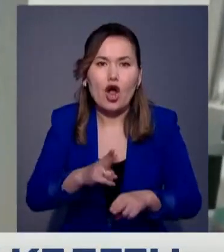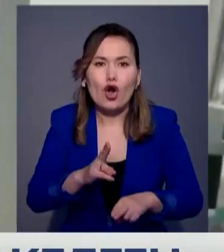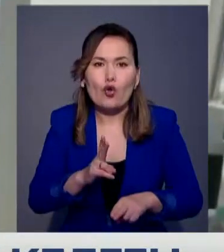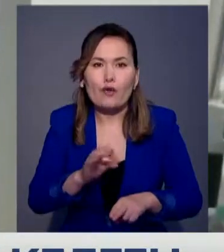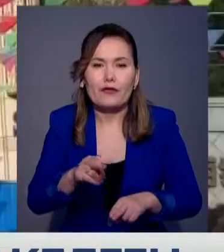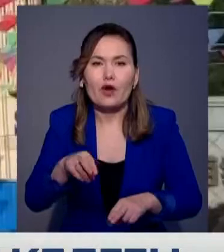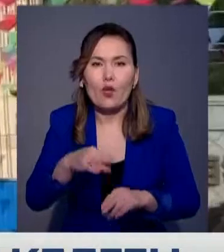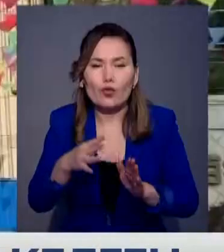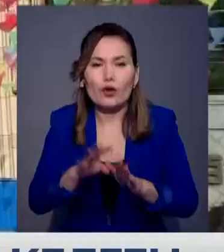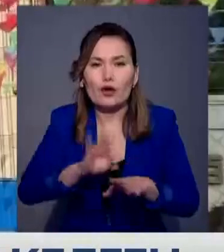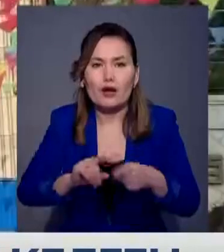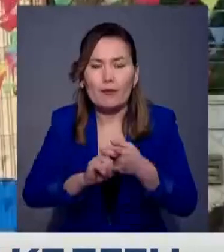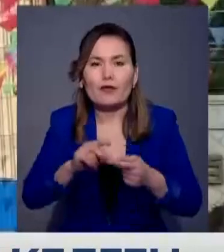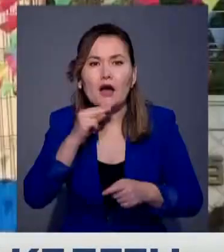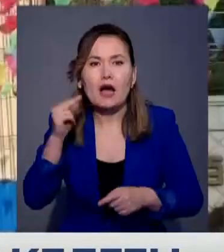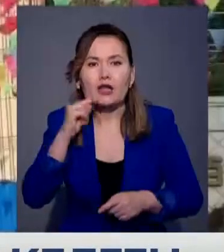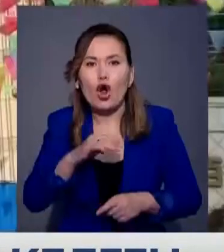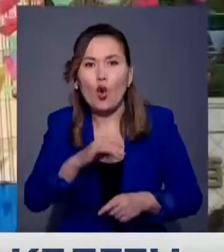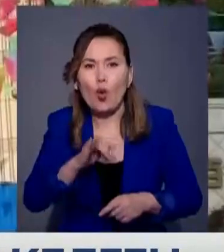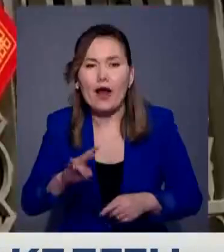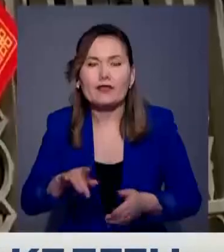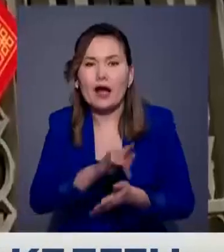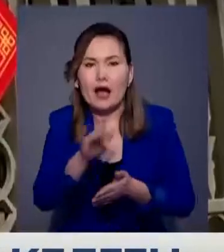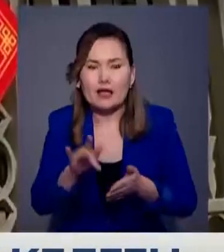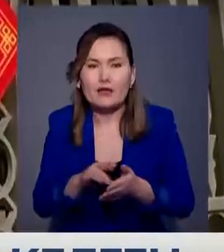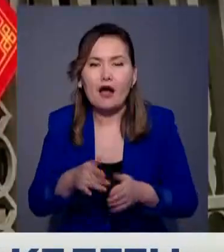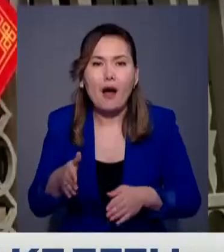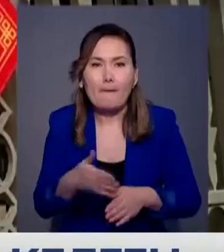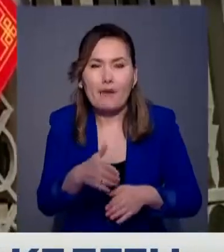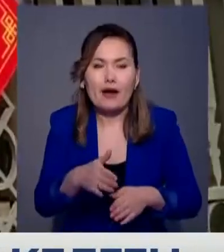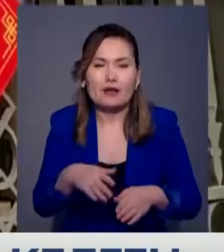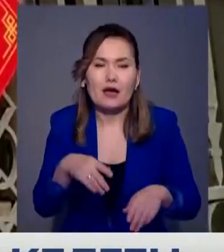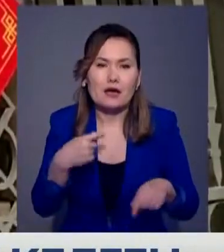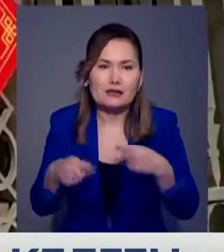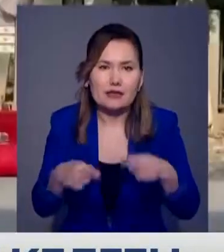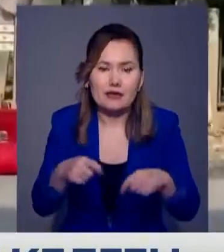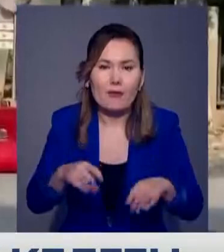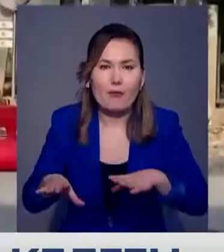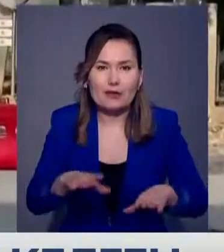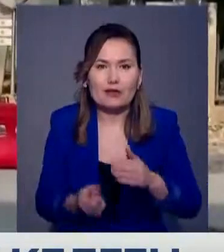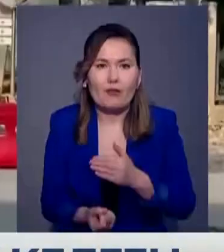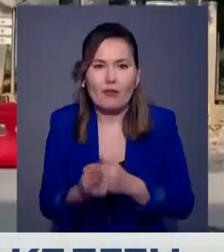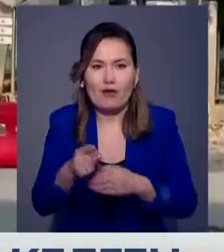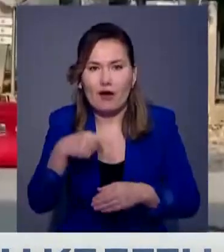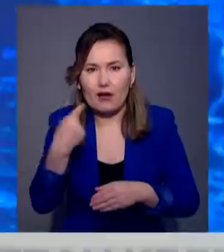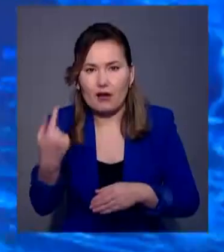COVID-19 вирусының ошағы Қытайдың Ухань қаласындағы теңіз өнімдерін сататын базар саналып келген.